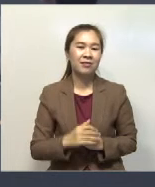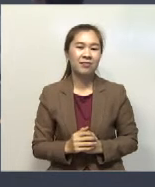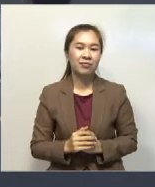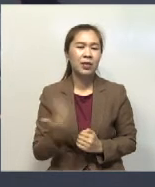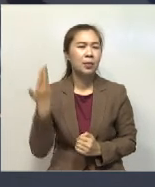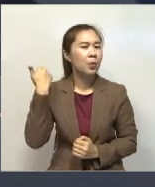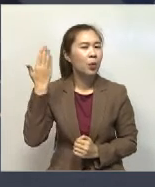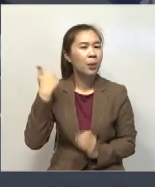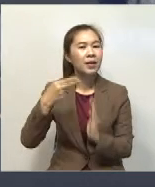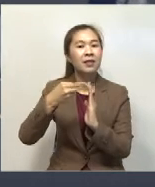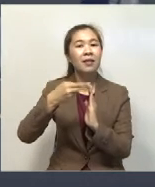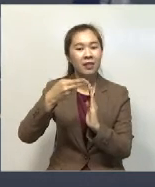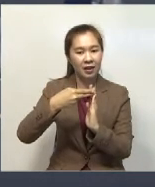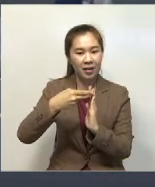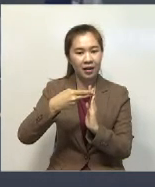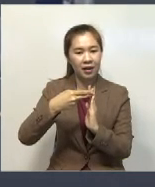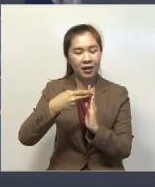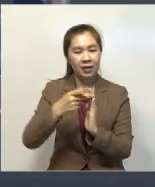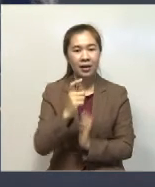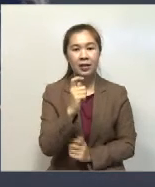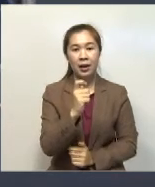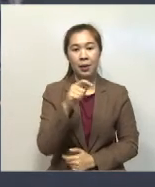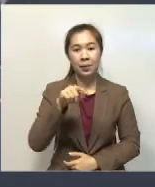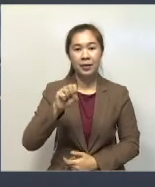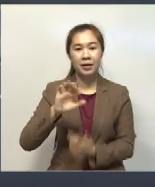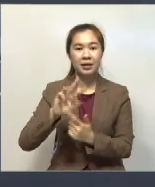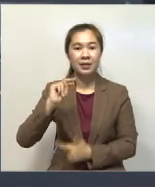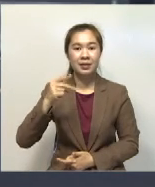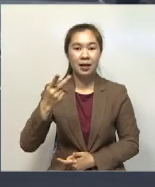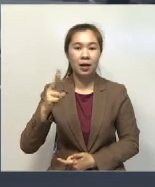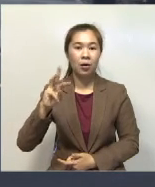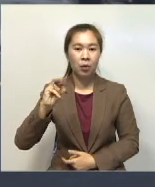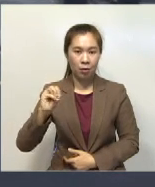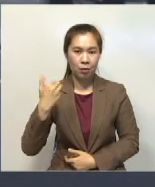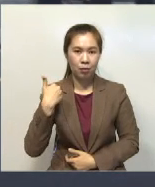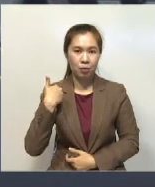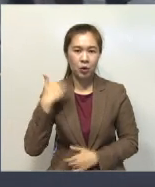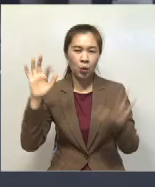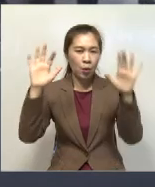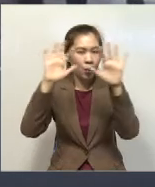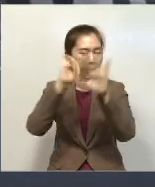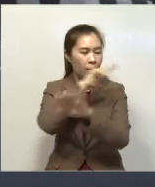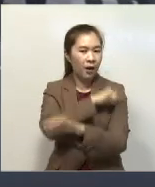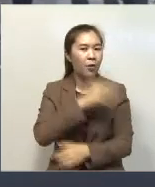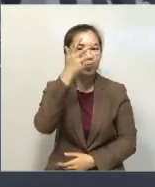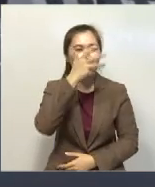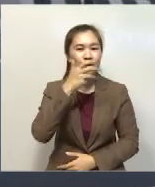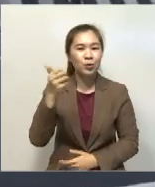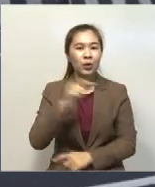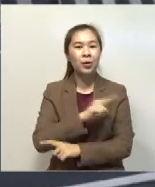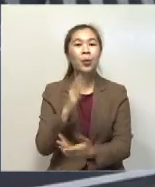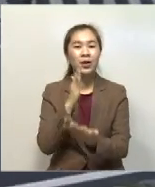อนก็มีที่หนองคายนะคะที่อำเภอสังคม โ อ้ทะเลหมอกนี่สวยเลยนะคะแนะนำเลยช่วงวัน